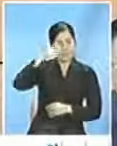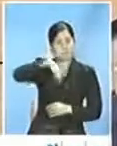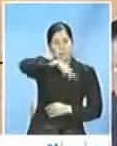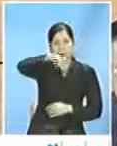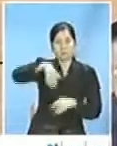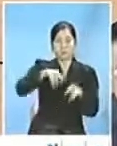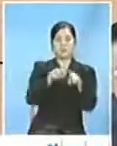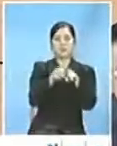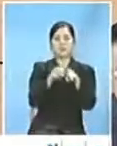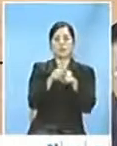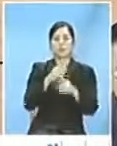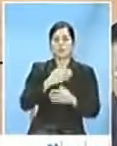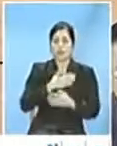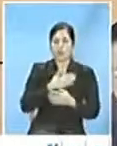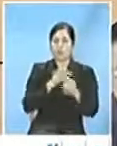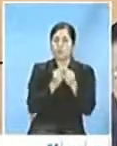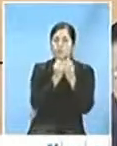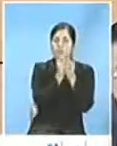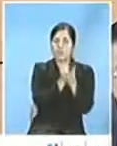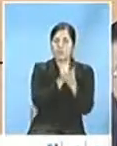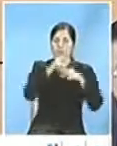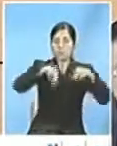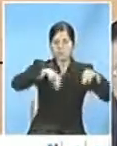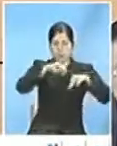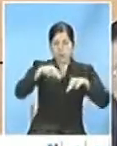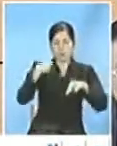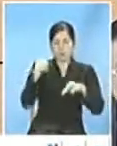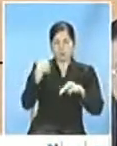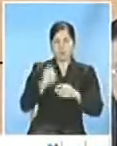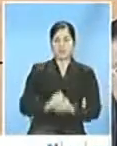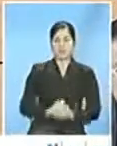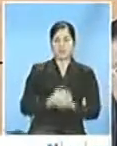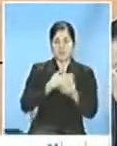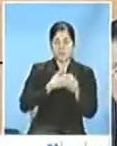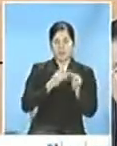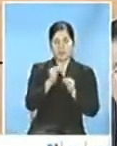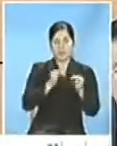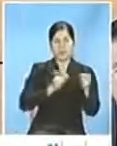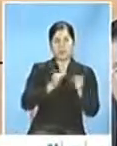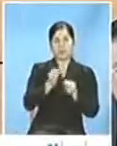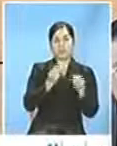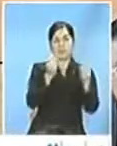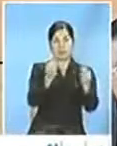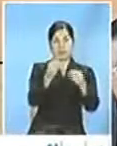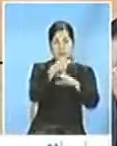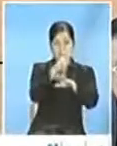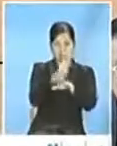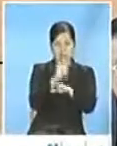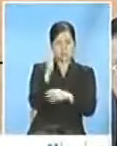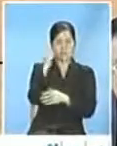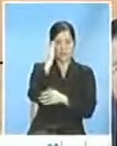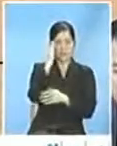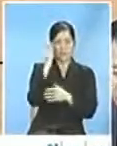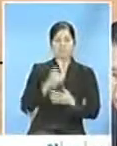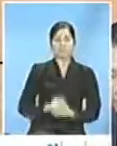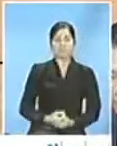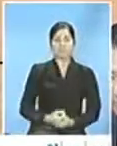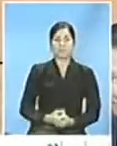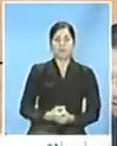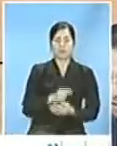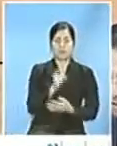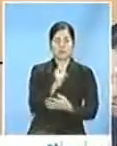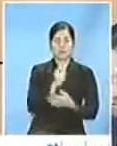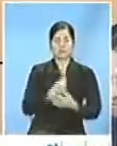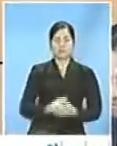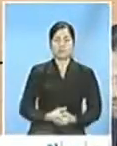ราจะต้องดูแลกันอย่างใกล้ชิดนี่เป็นหลักการที่ผมต้องกราบเรียนกับท่านประธานท่านประธานครับมีเพื่อนสมา